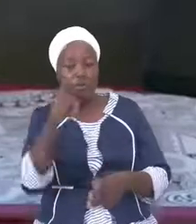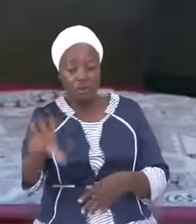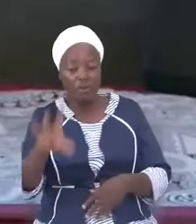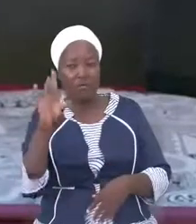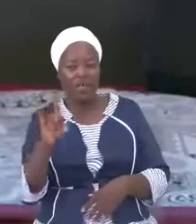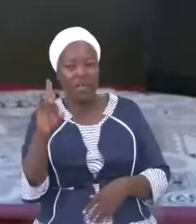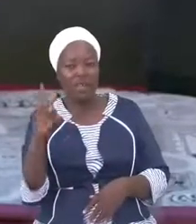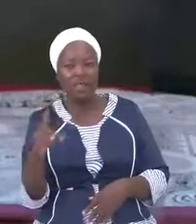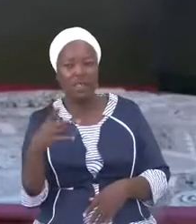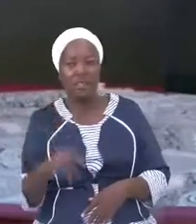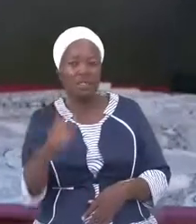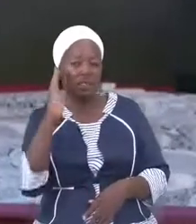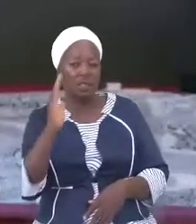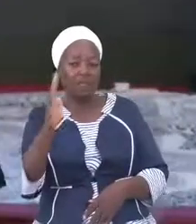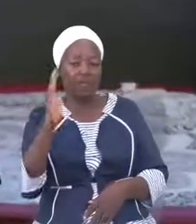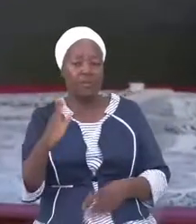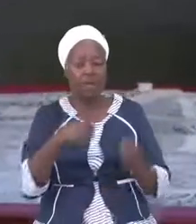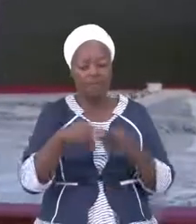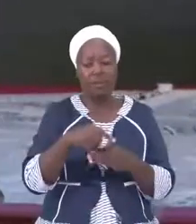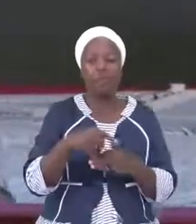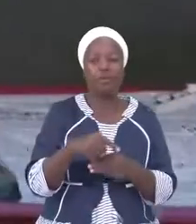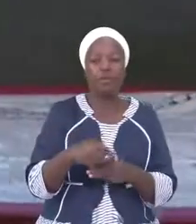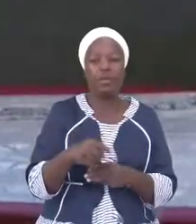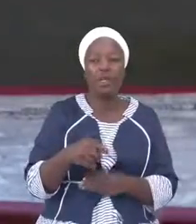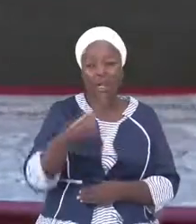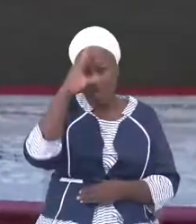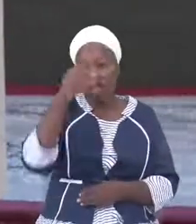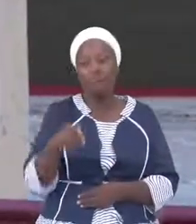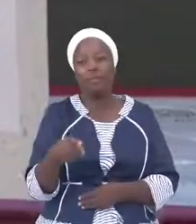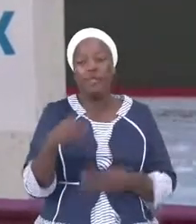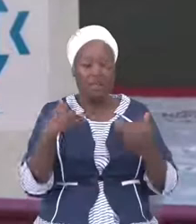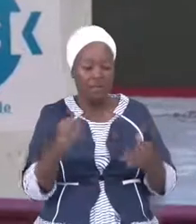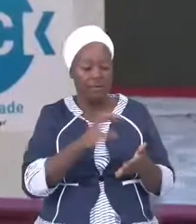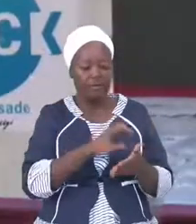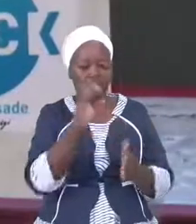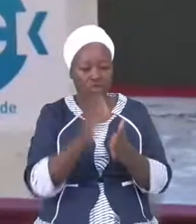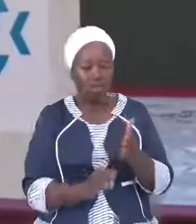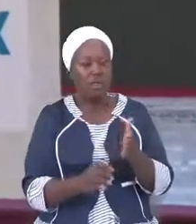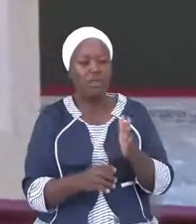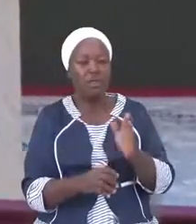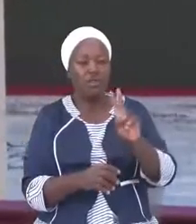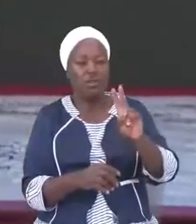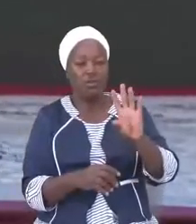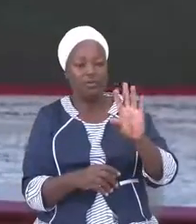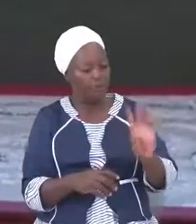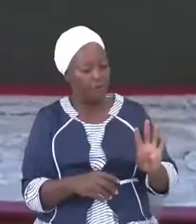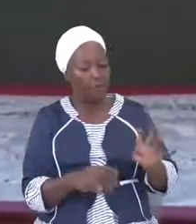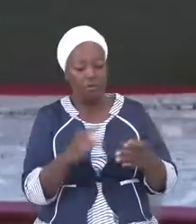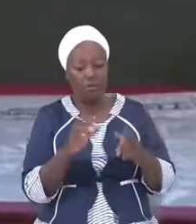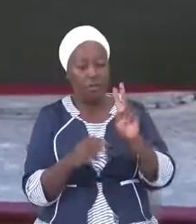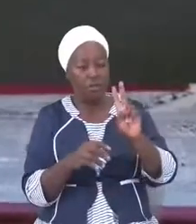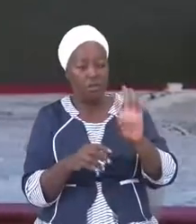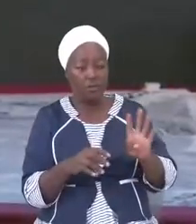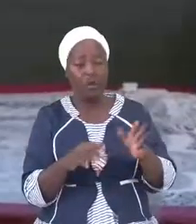de moi. Partout où vous allez dans l'Ancien Testament, vous allez voir que ce sont les Écritures qui témoignent de Christ.